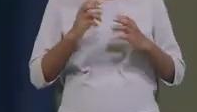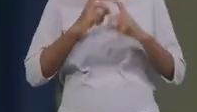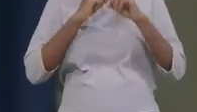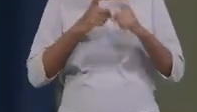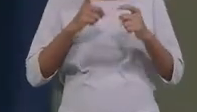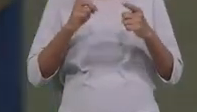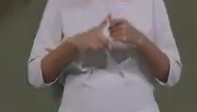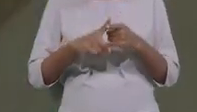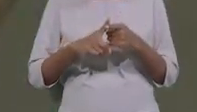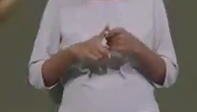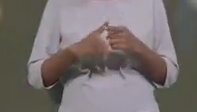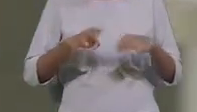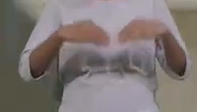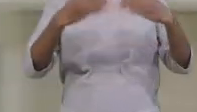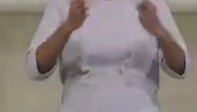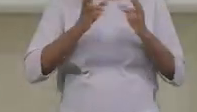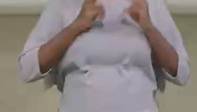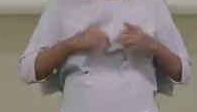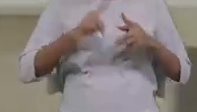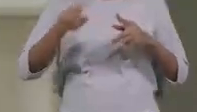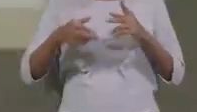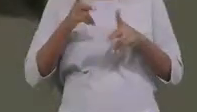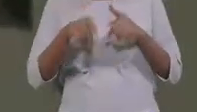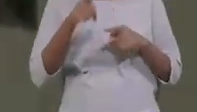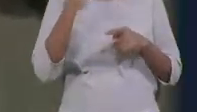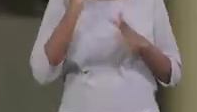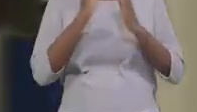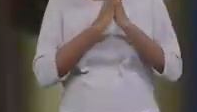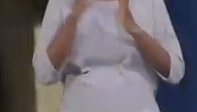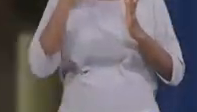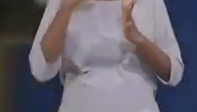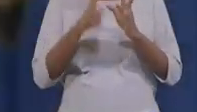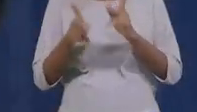don pour communiquer cette santé aux autres.